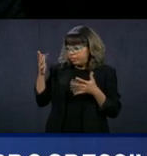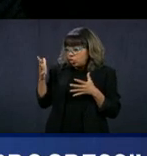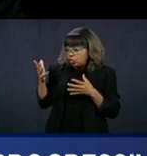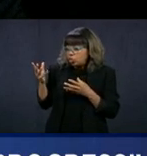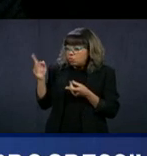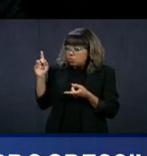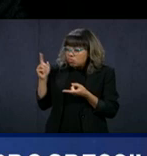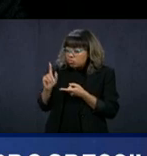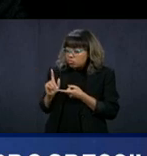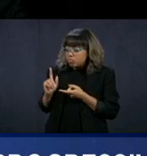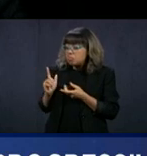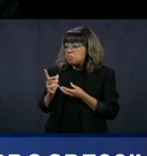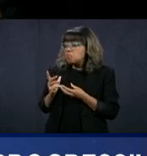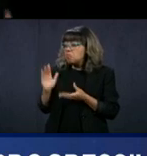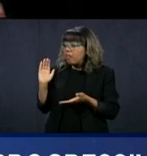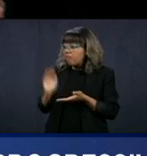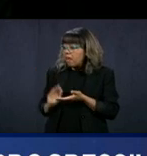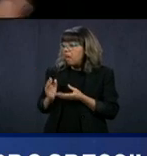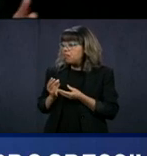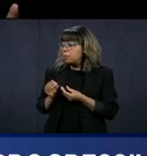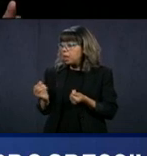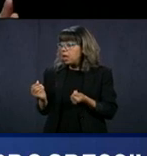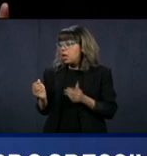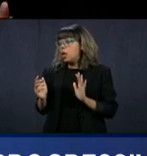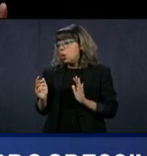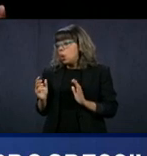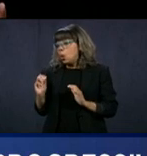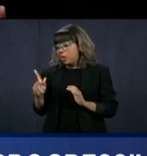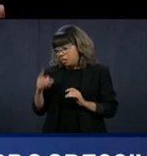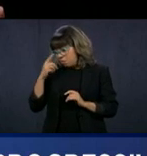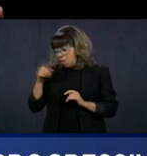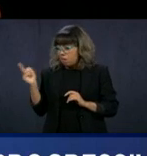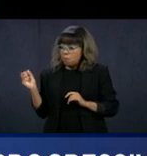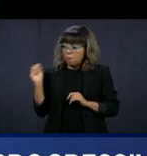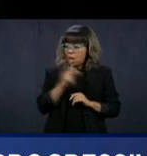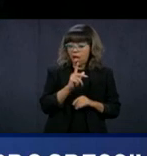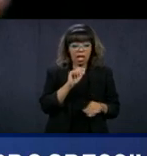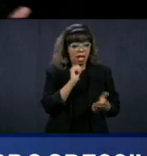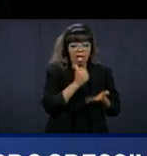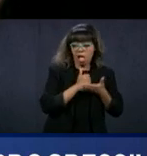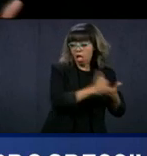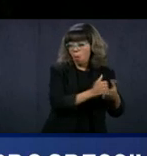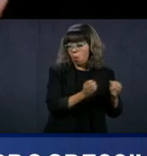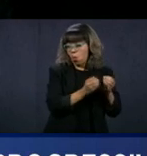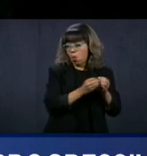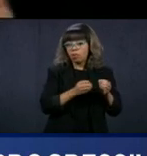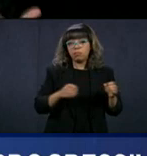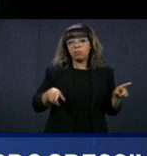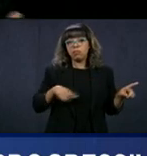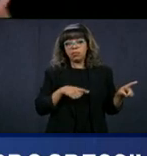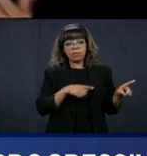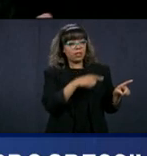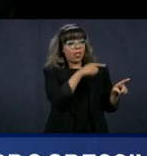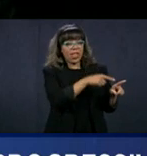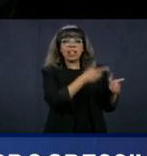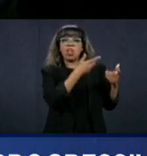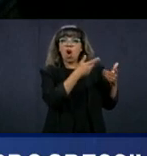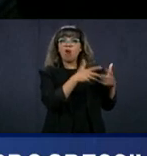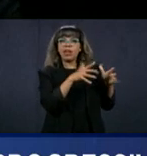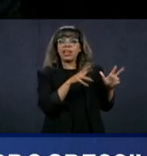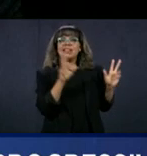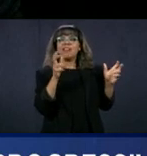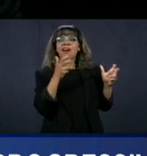revenir dans une zone chaude, c'est donc un endroit où il y a des cas de COVID-19, alors il n'y a pas de